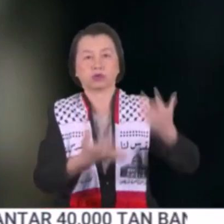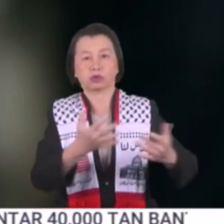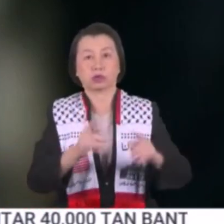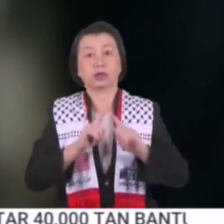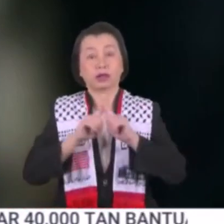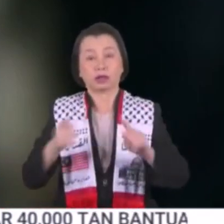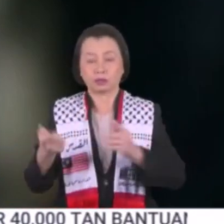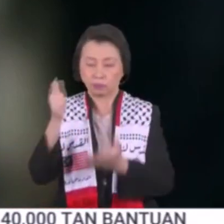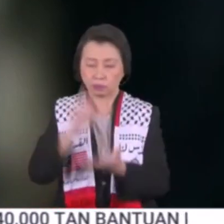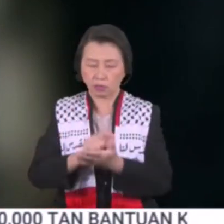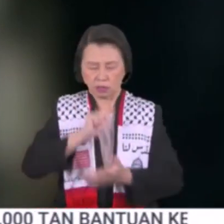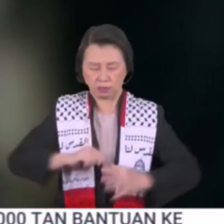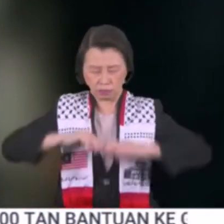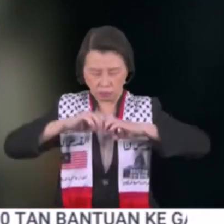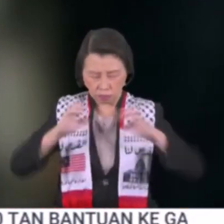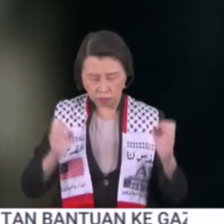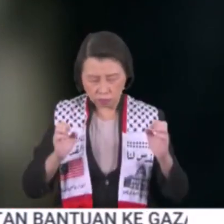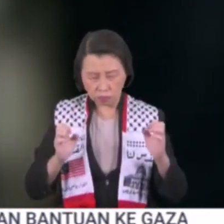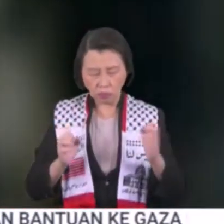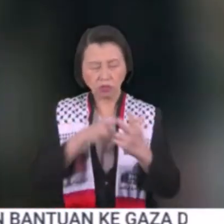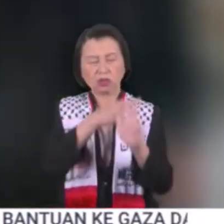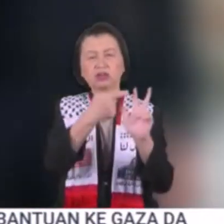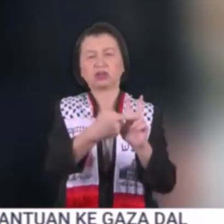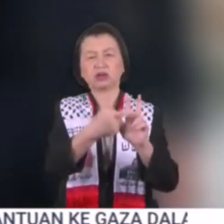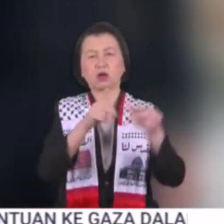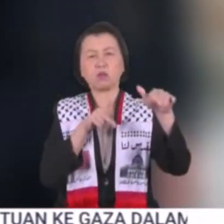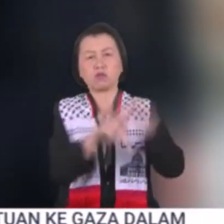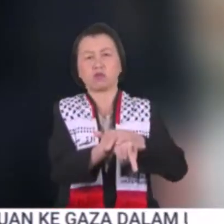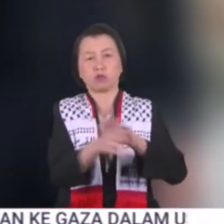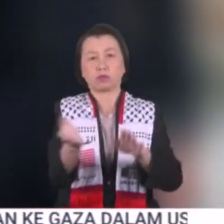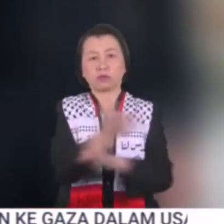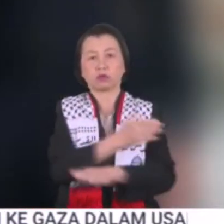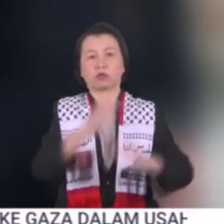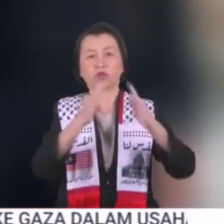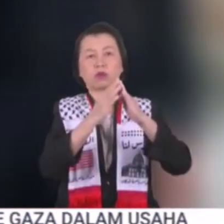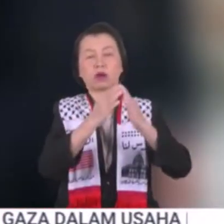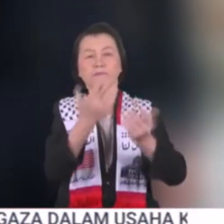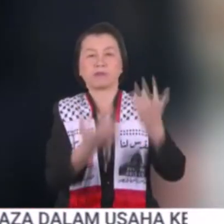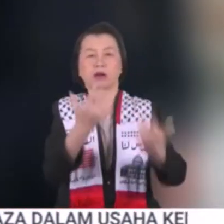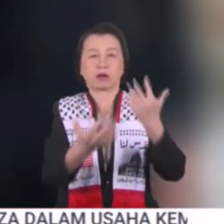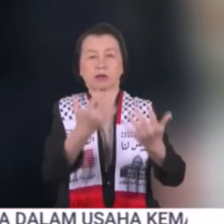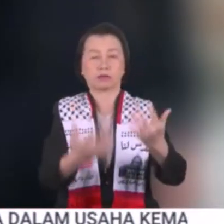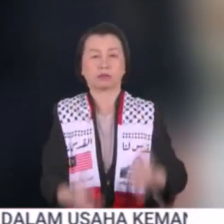Bagaimanapun, laporan bedah siasat mendapati tiga beranak itu dibunuh sebelum rumahnya dibakar.